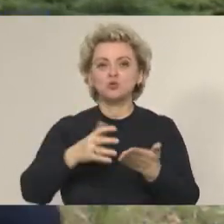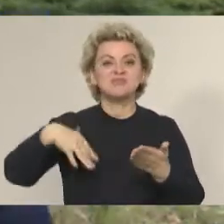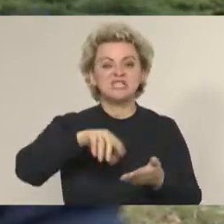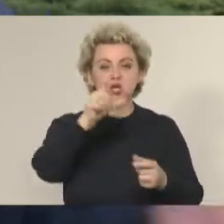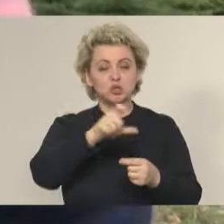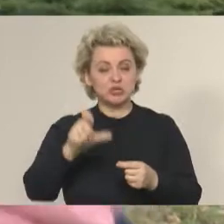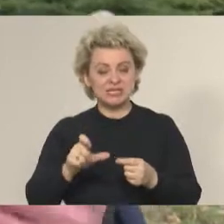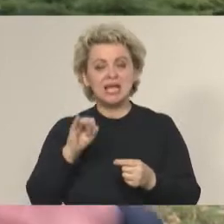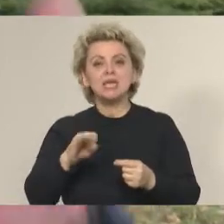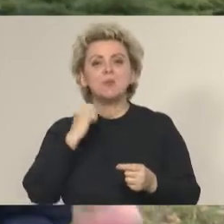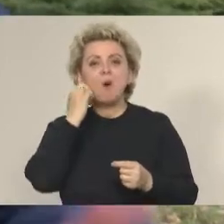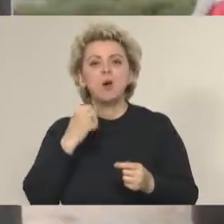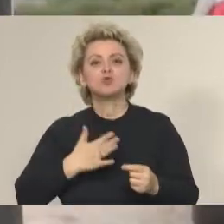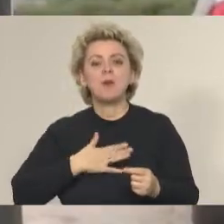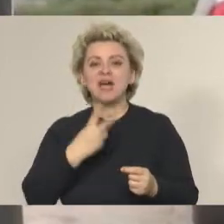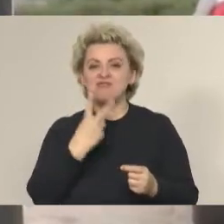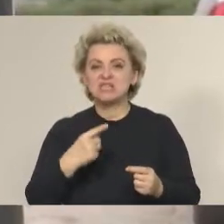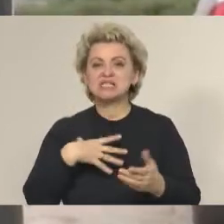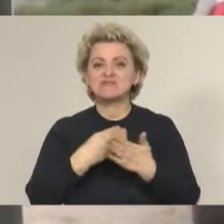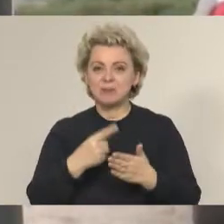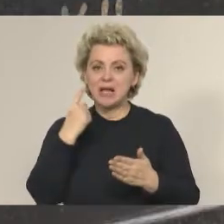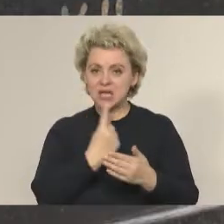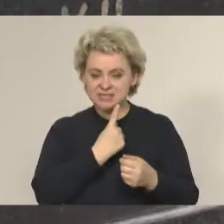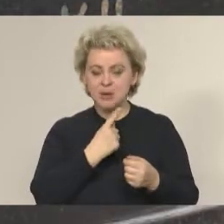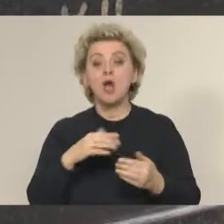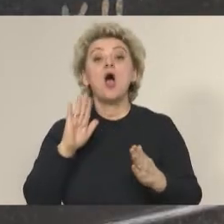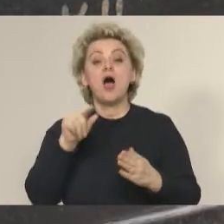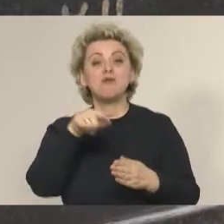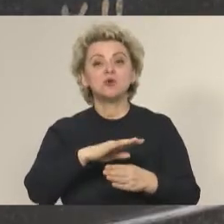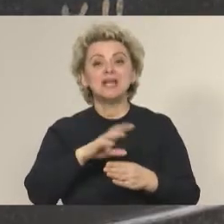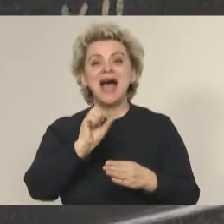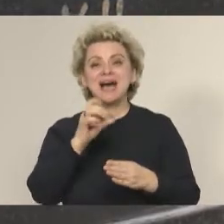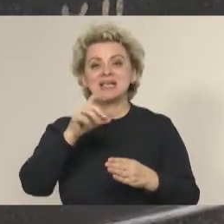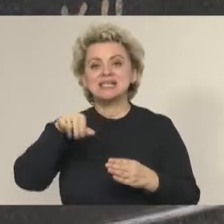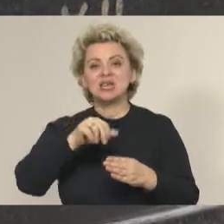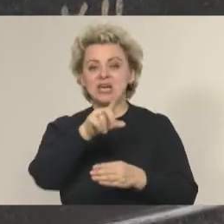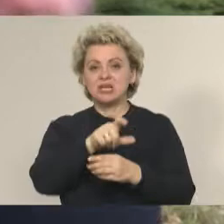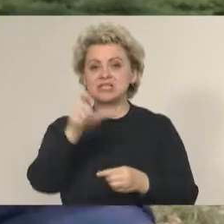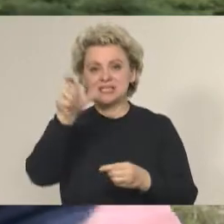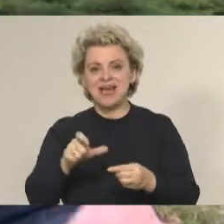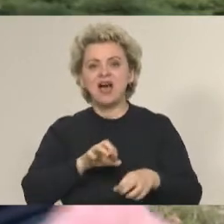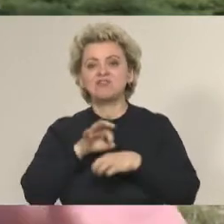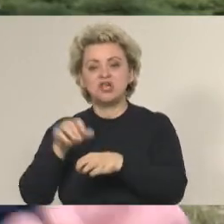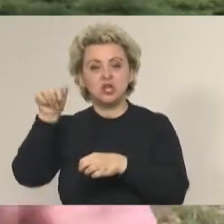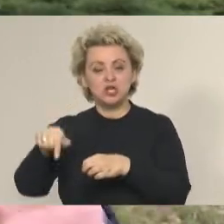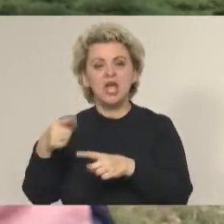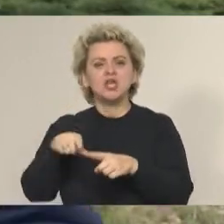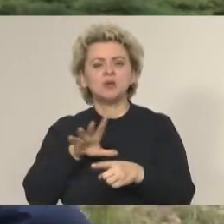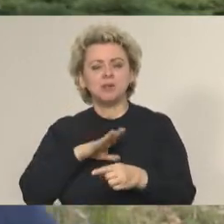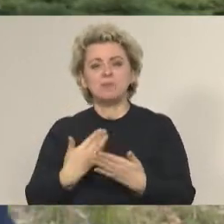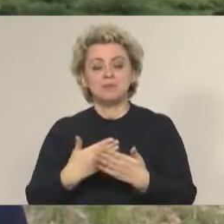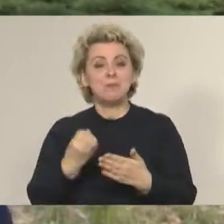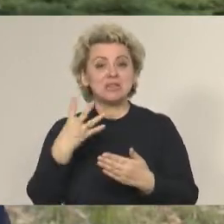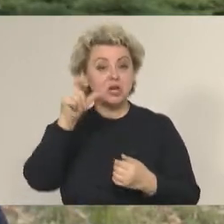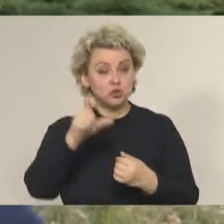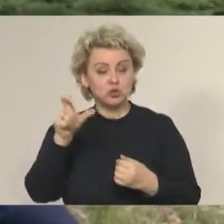жителей. И бабушка моя видела это своими глазами. А вот артиллеристов они отвели в сторону, таких набрало человек